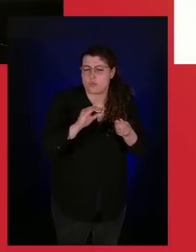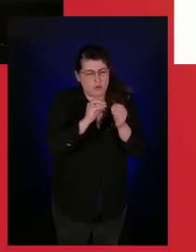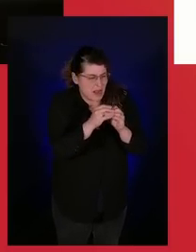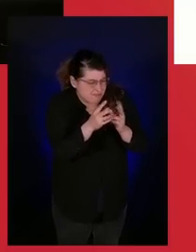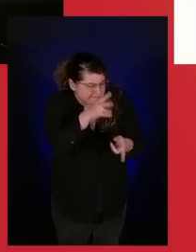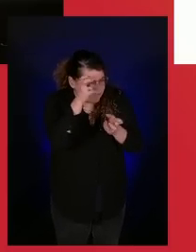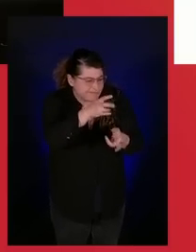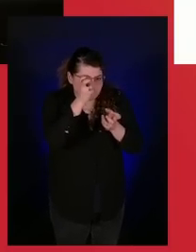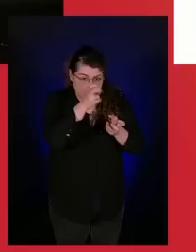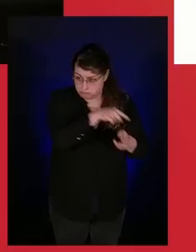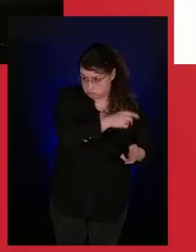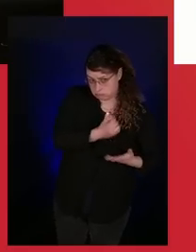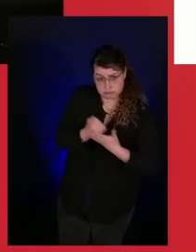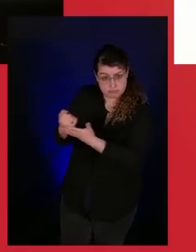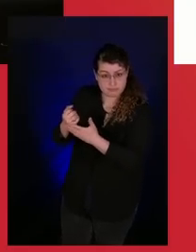compréhension.